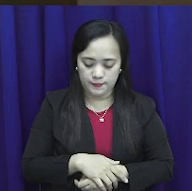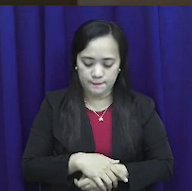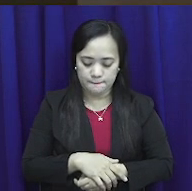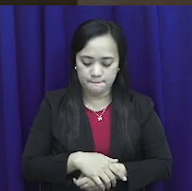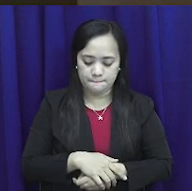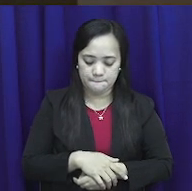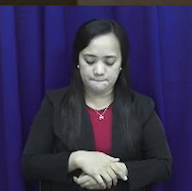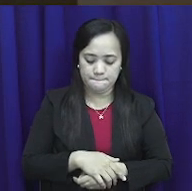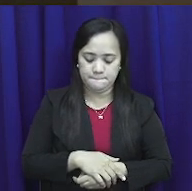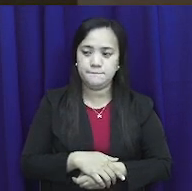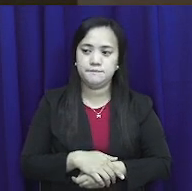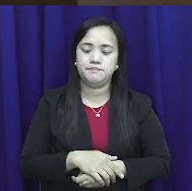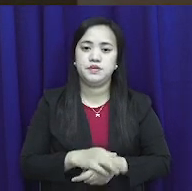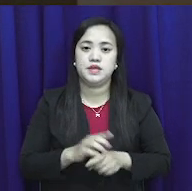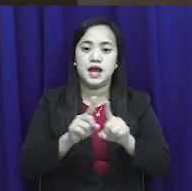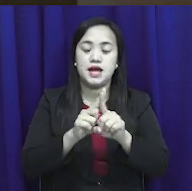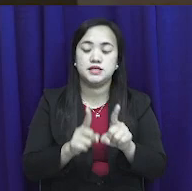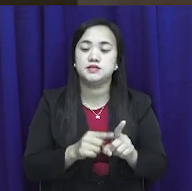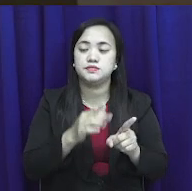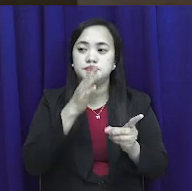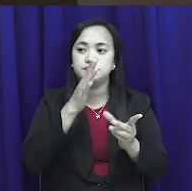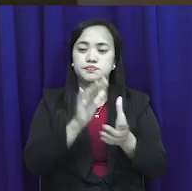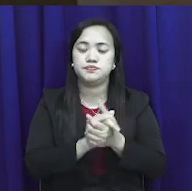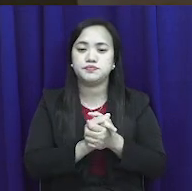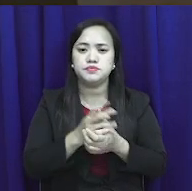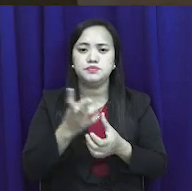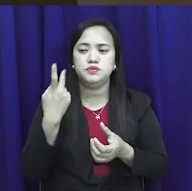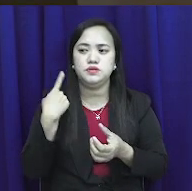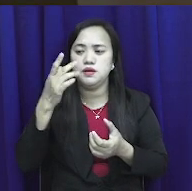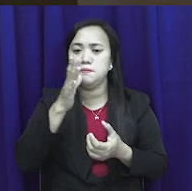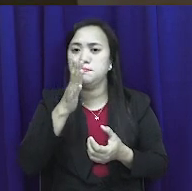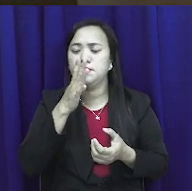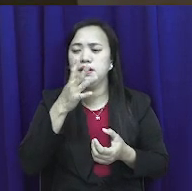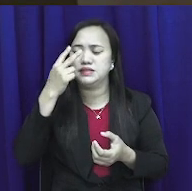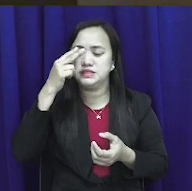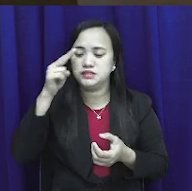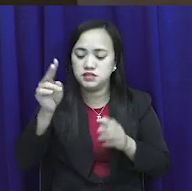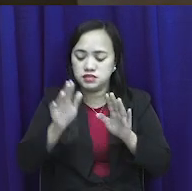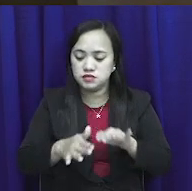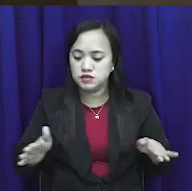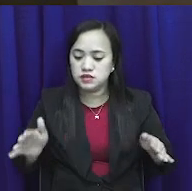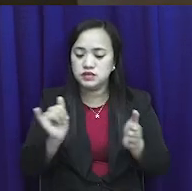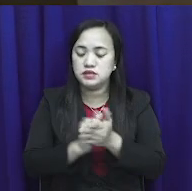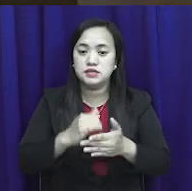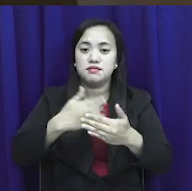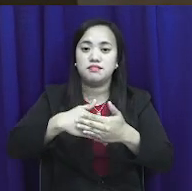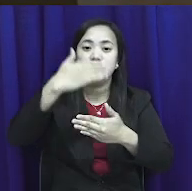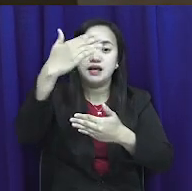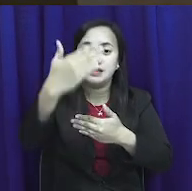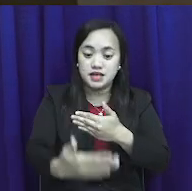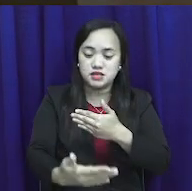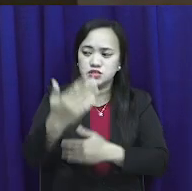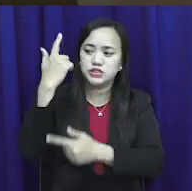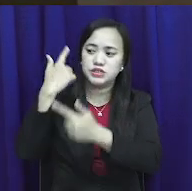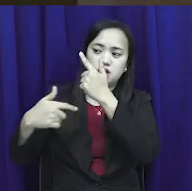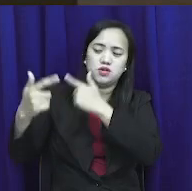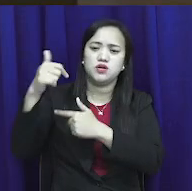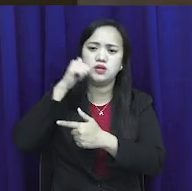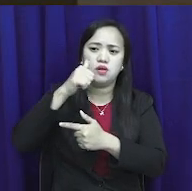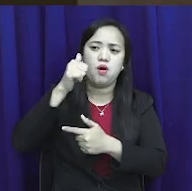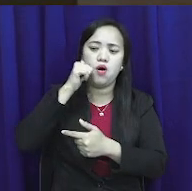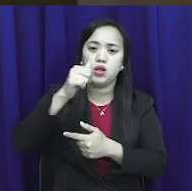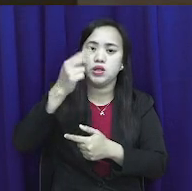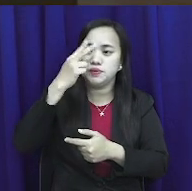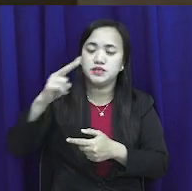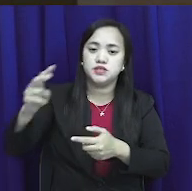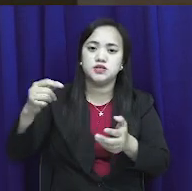ah wife pero sa mother meron kasing nakatingin SAO na mga susulpot next generation Kaya kailangan